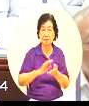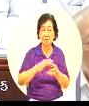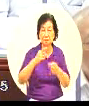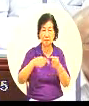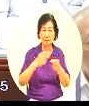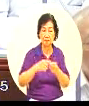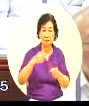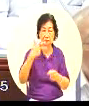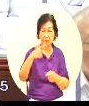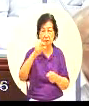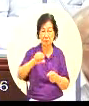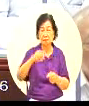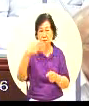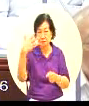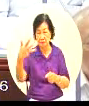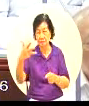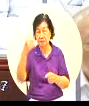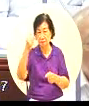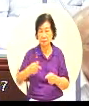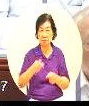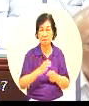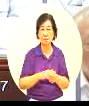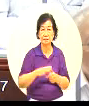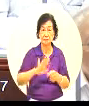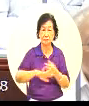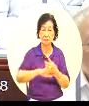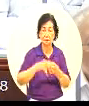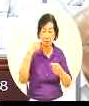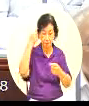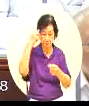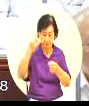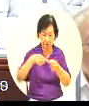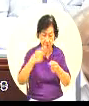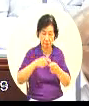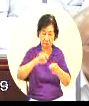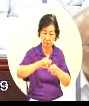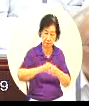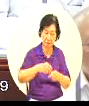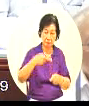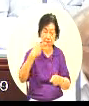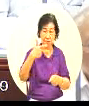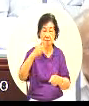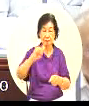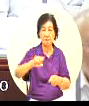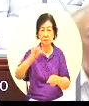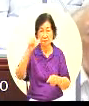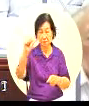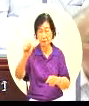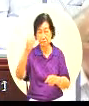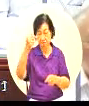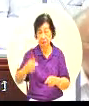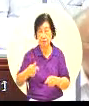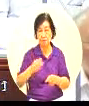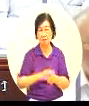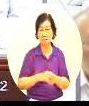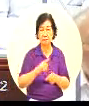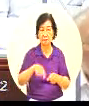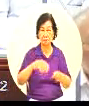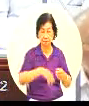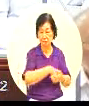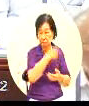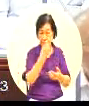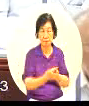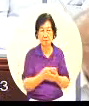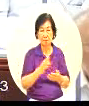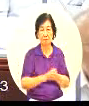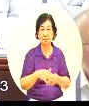照新的对象，我们至少要增加7.5亿，所以这个增加以后。阮全部的服务输送的